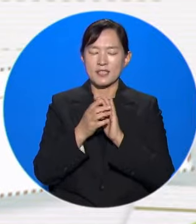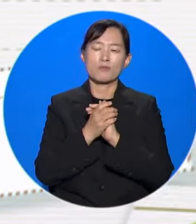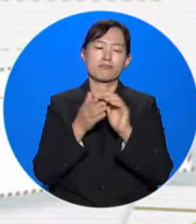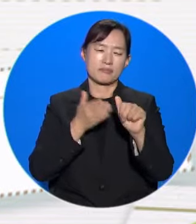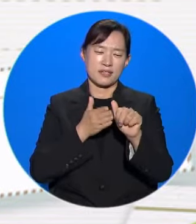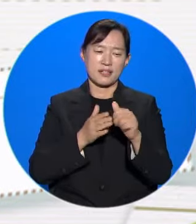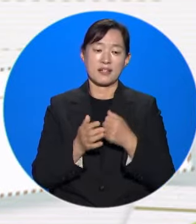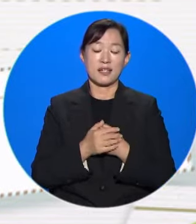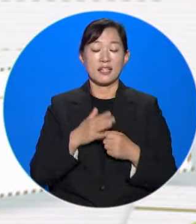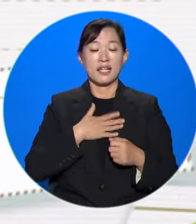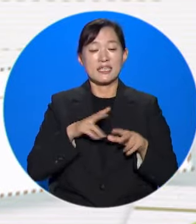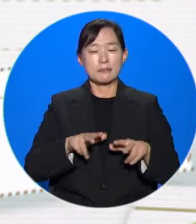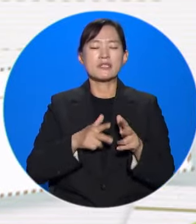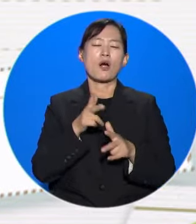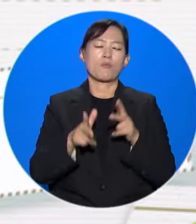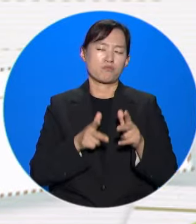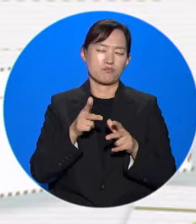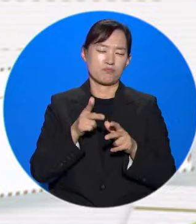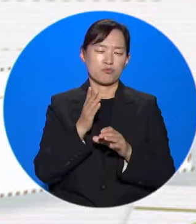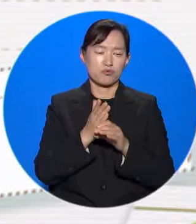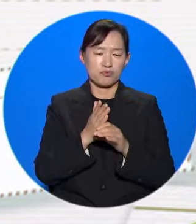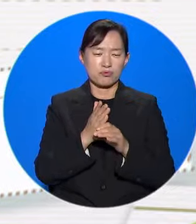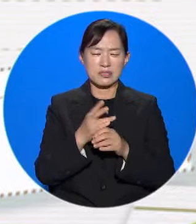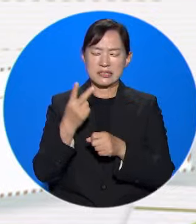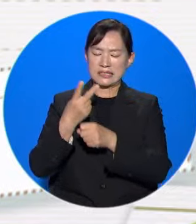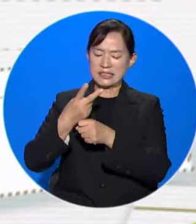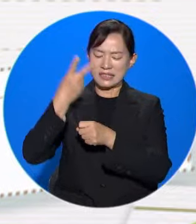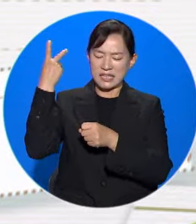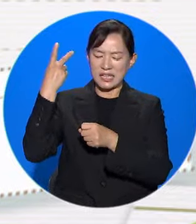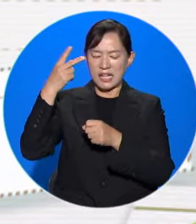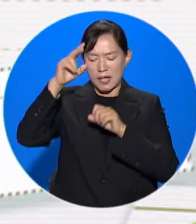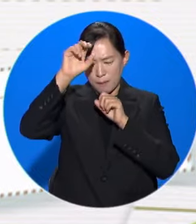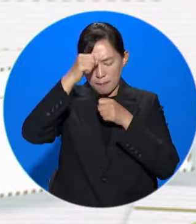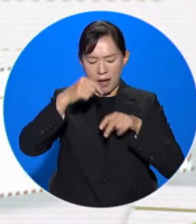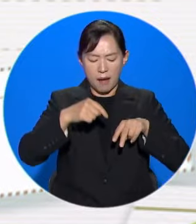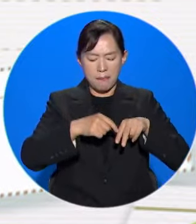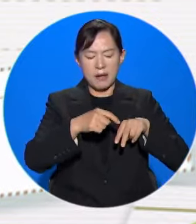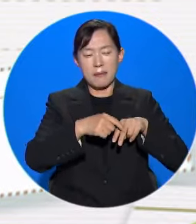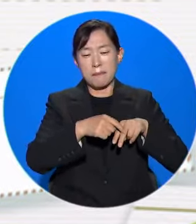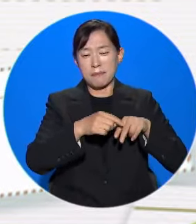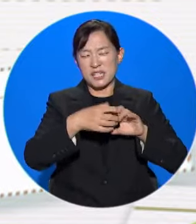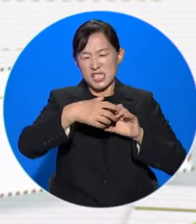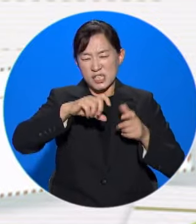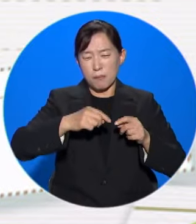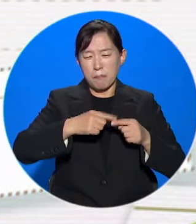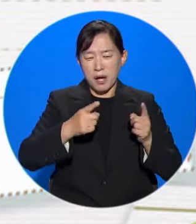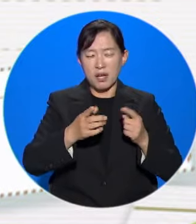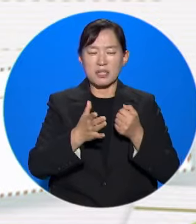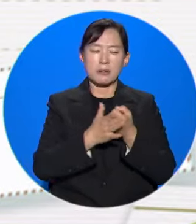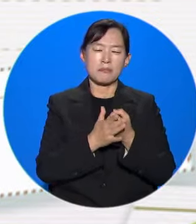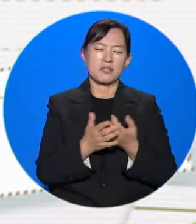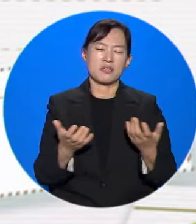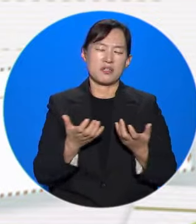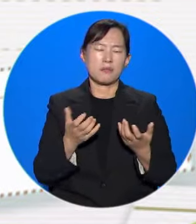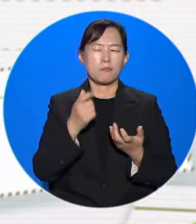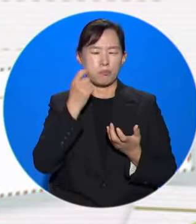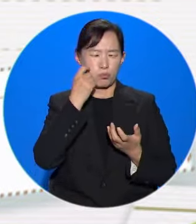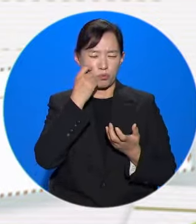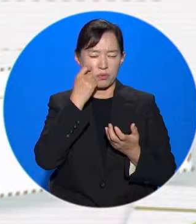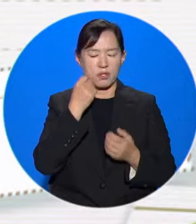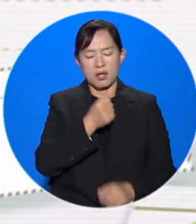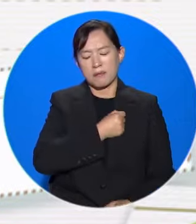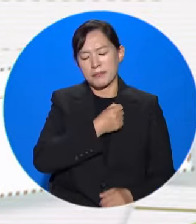하고 있는데요. 재작년에 무릎 인대가 파열되는 일이 있었습니다. 그래서 지금 제대로 일도 못하고